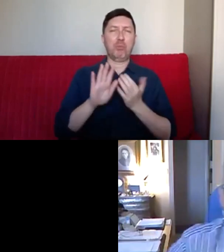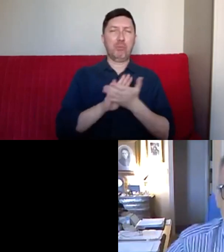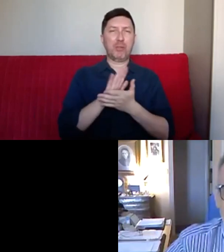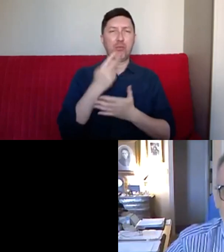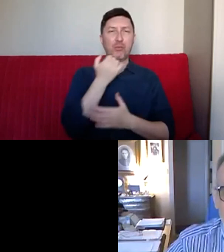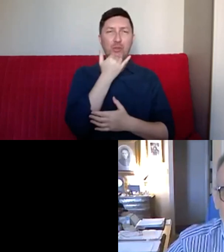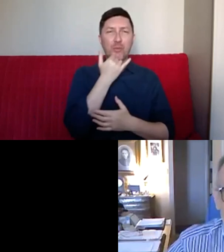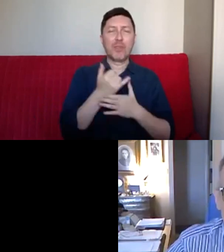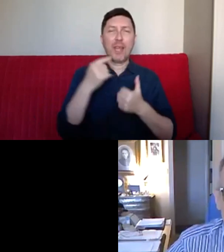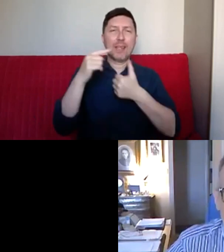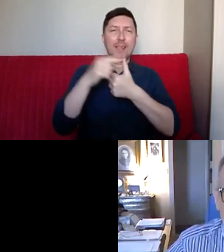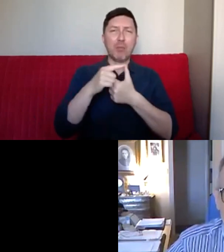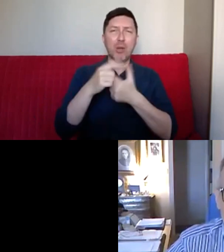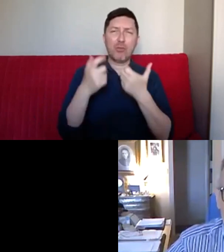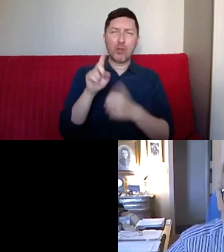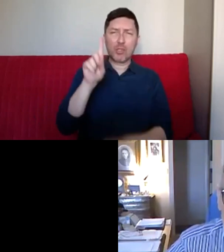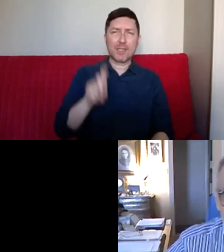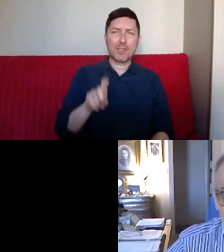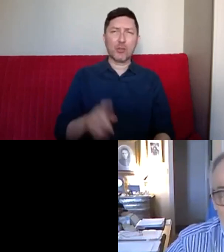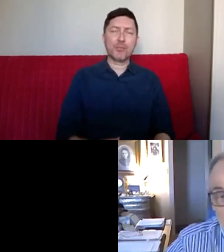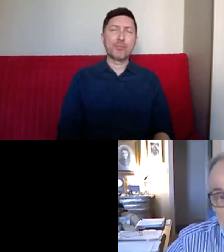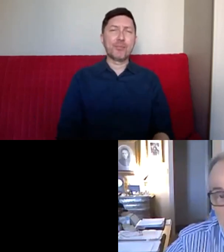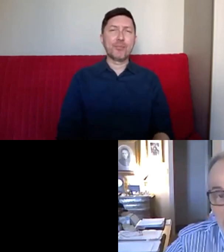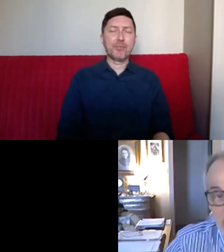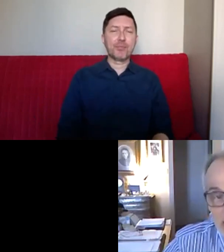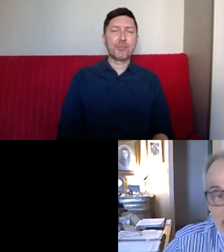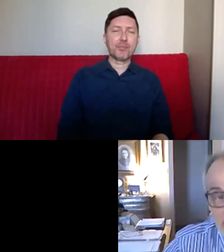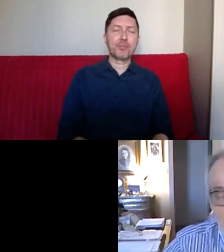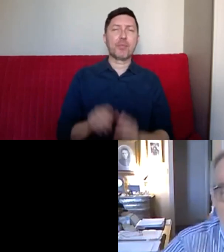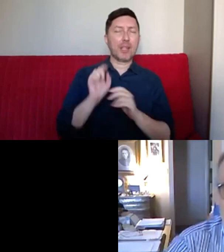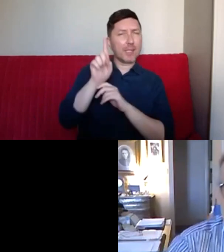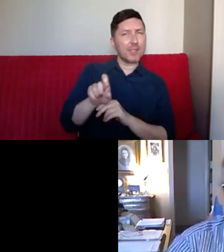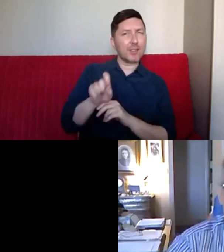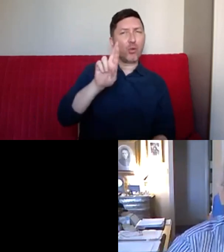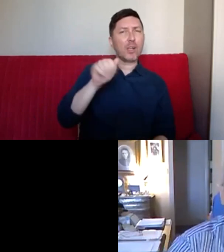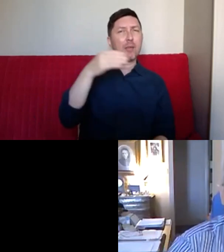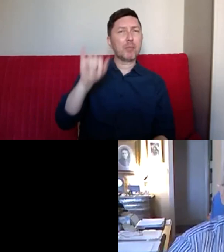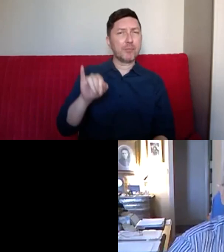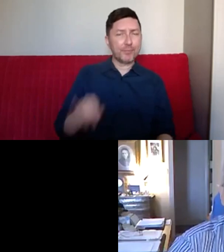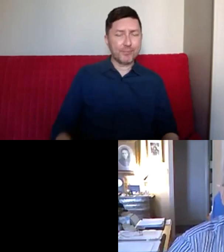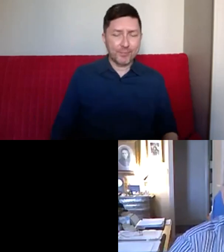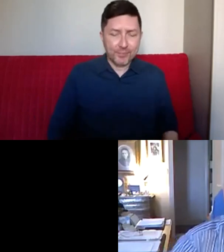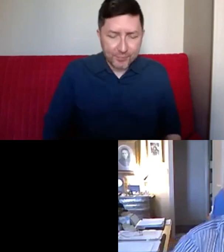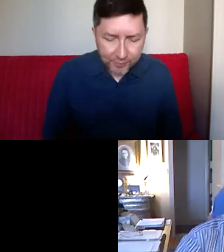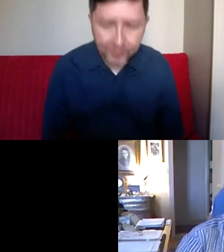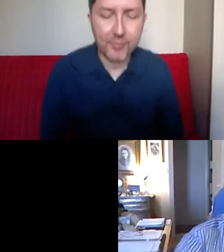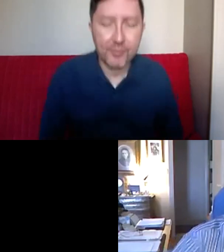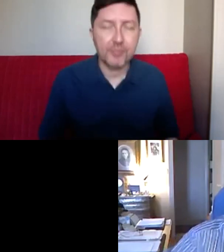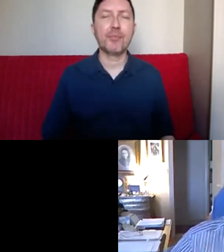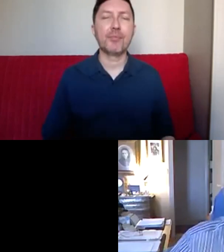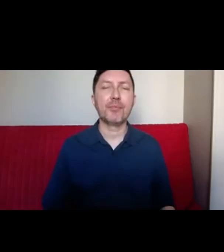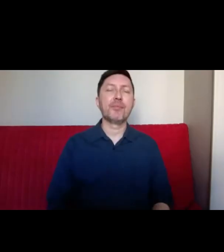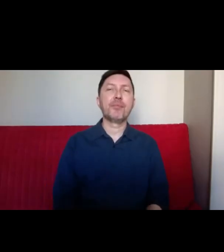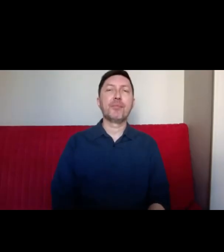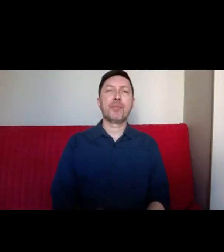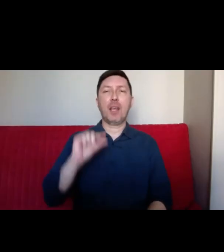question, particularly for Remy. Again, we are a bit late, so it's difficult to take other questions that